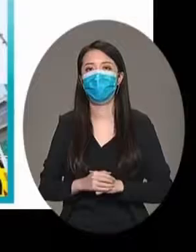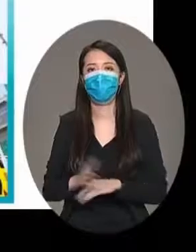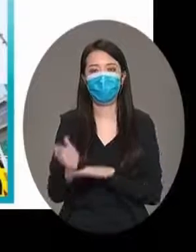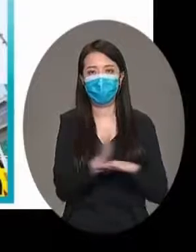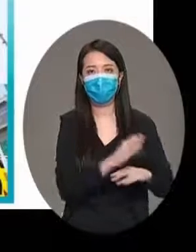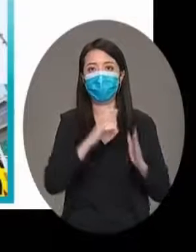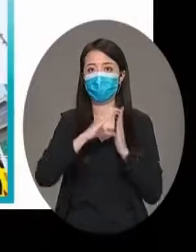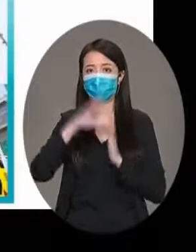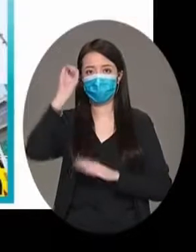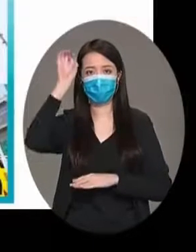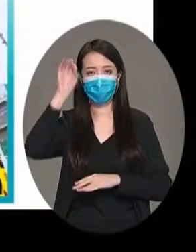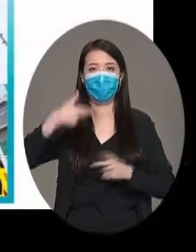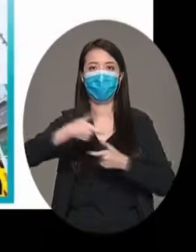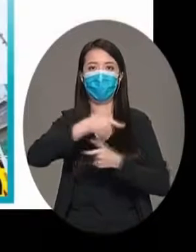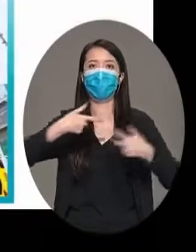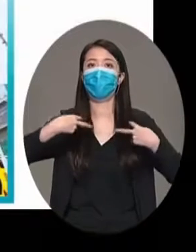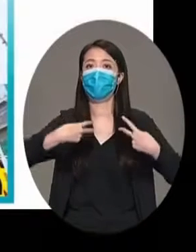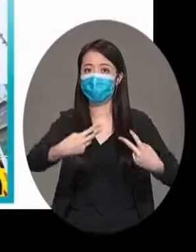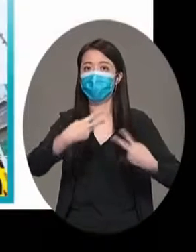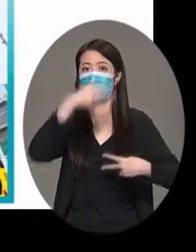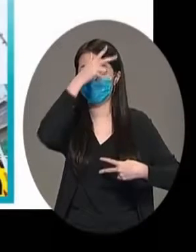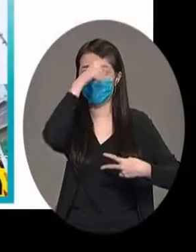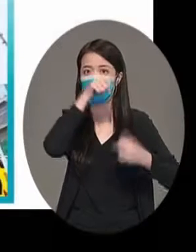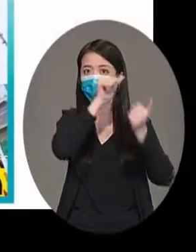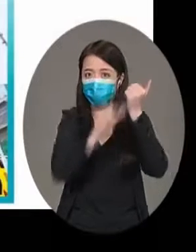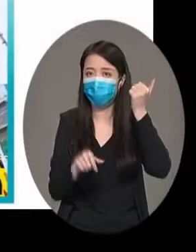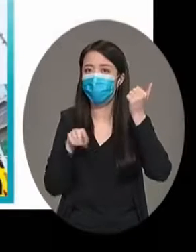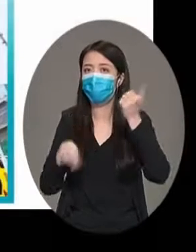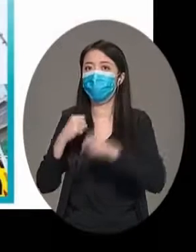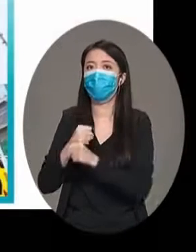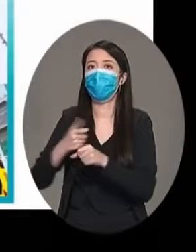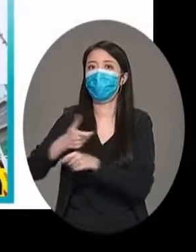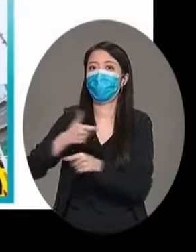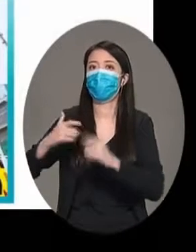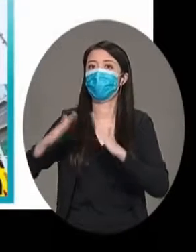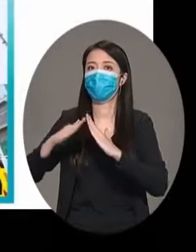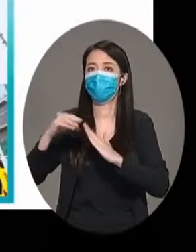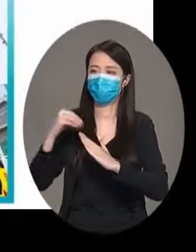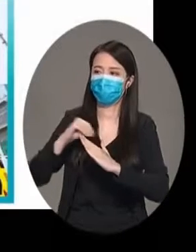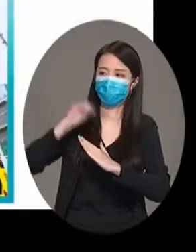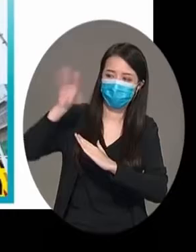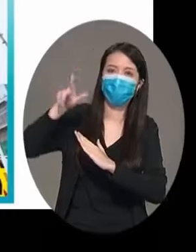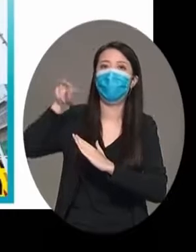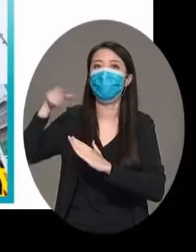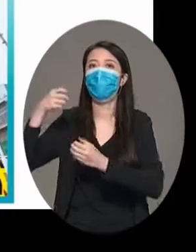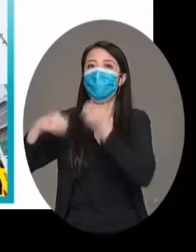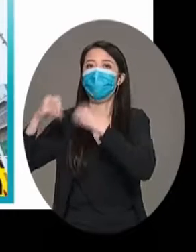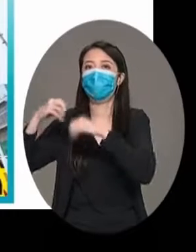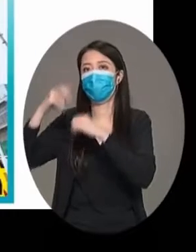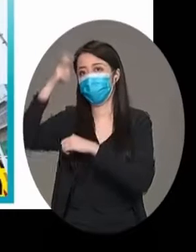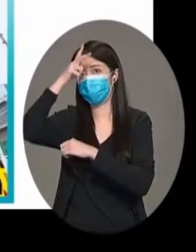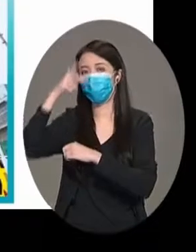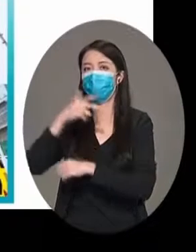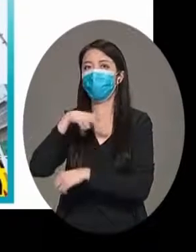另外，民建聯提出將商務及經濟發展局轄下的工業貿易署就撥歸創新及科技局管